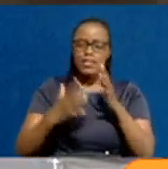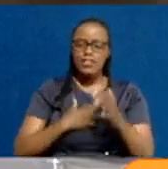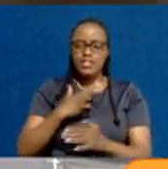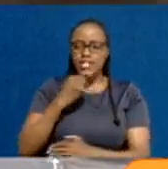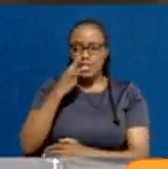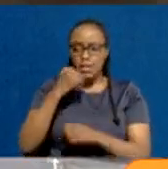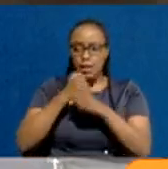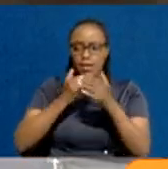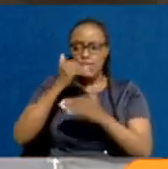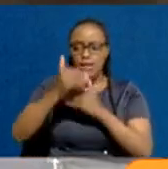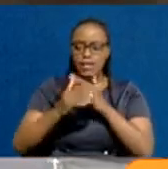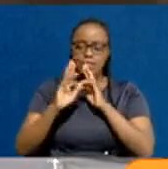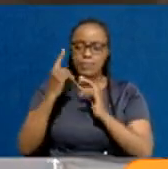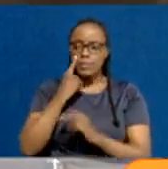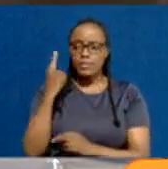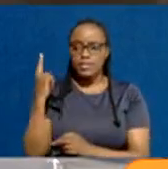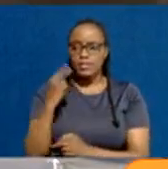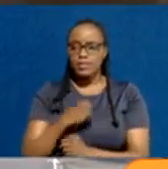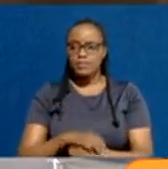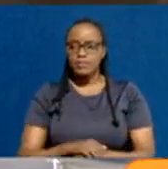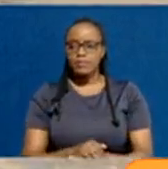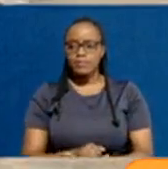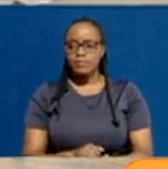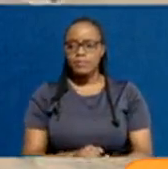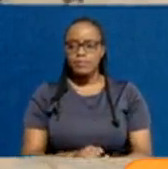na kutuandalia taarifa inayofuata sasa.